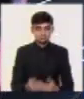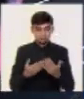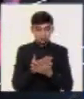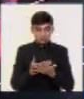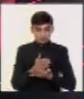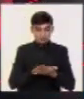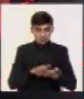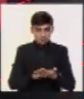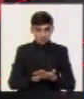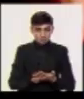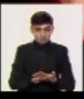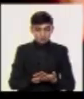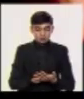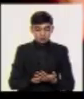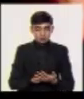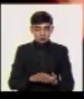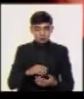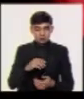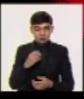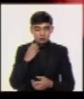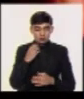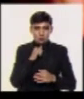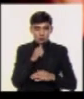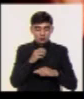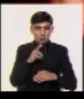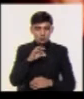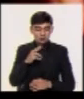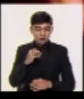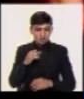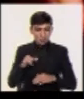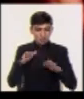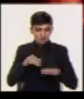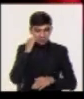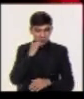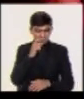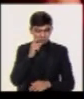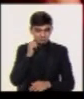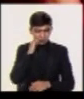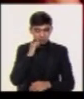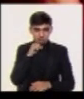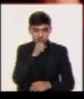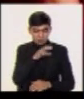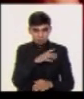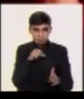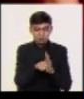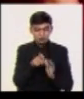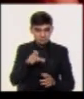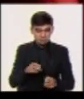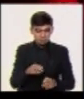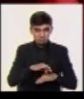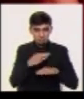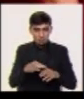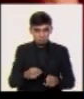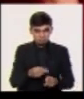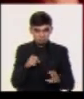Тікелей эфирде информбюро. Көкшетауда ерлі зайыпты қарияларды азаптап өлтірген қылмыскер 25 жылға сотталды.